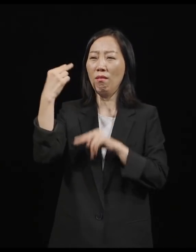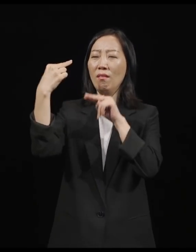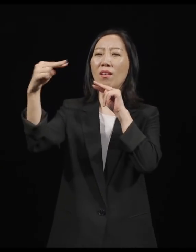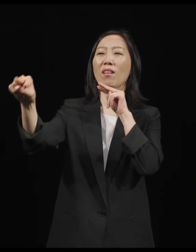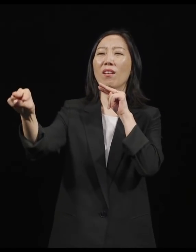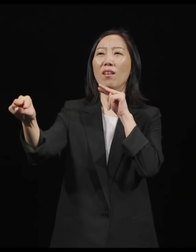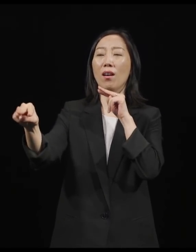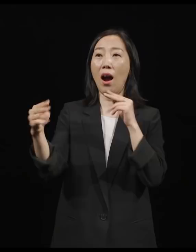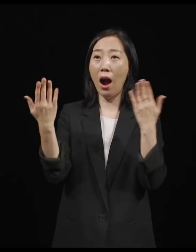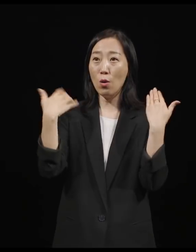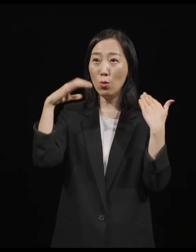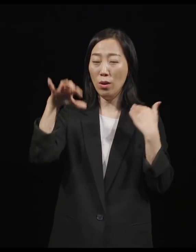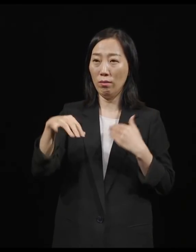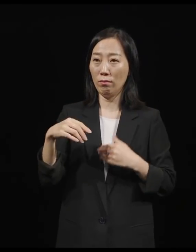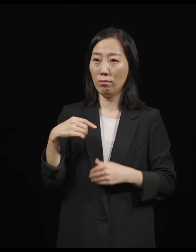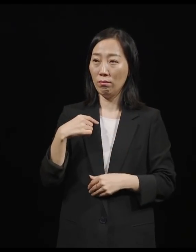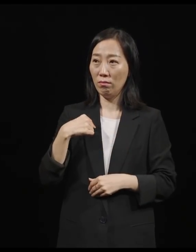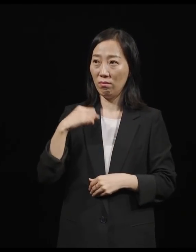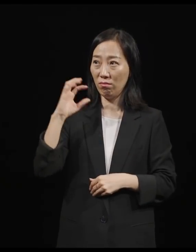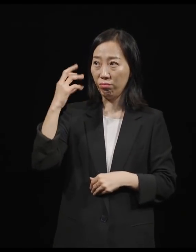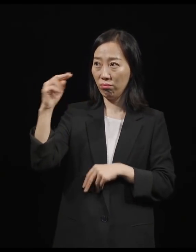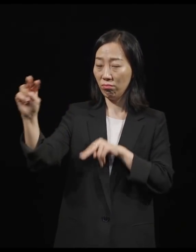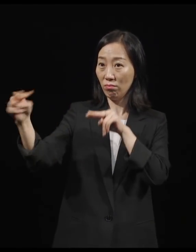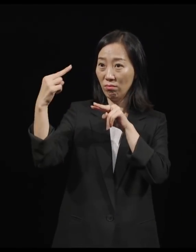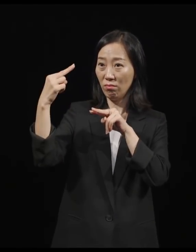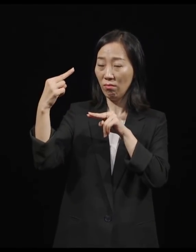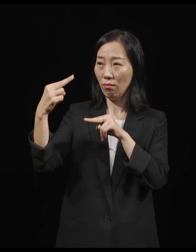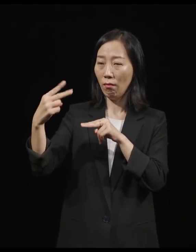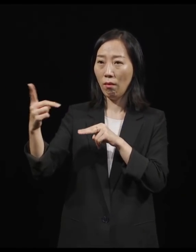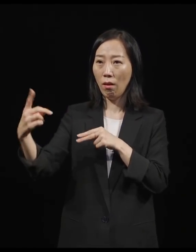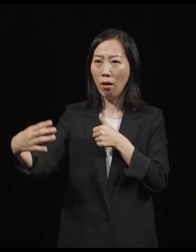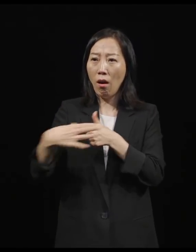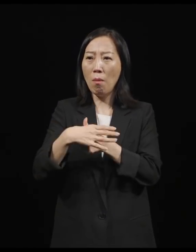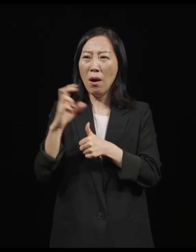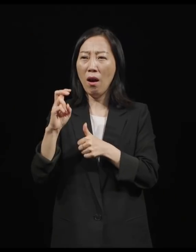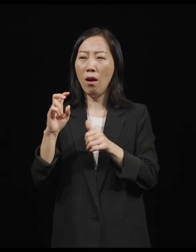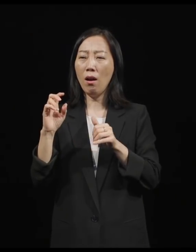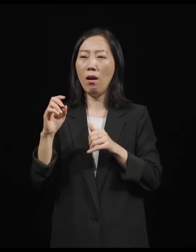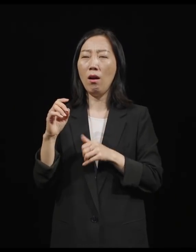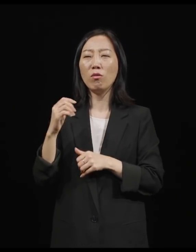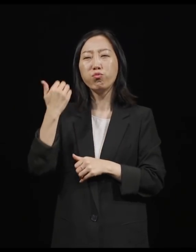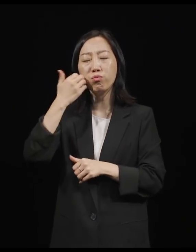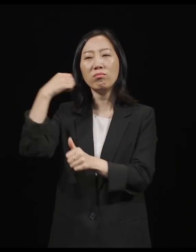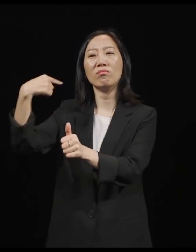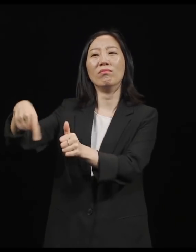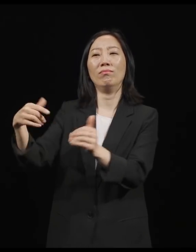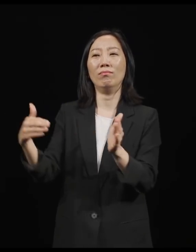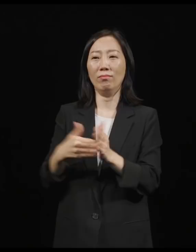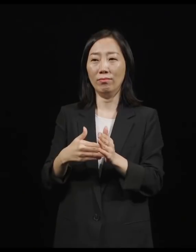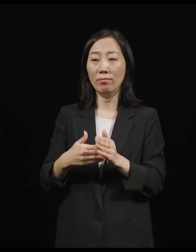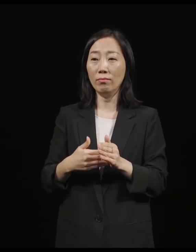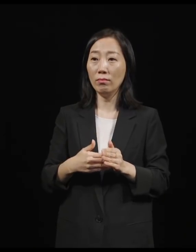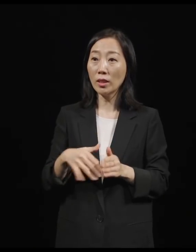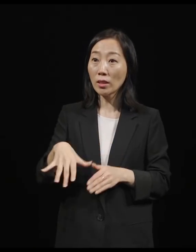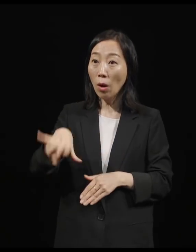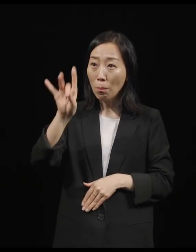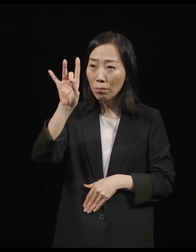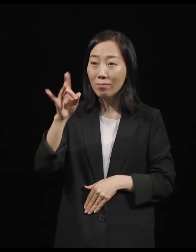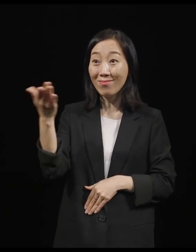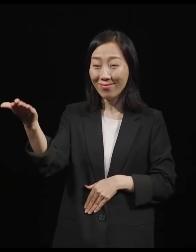조현병 환자와 눈이 마주치면 공격을 당할 수 있다고 배웠답니다. 전 그분께 잘 오셨다고